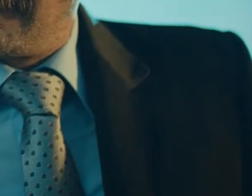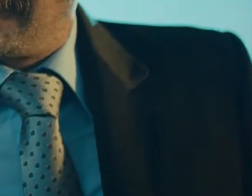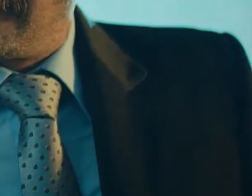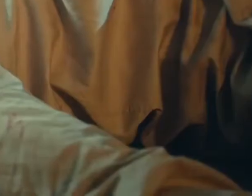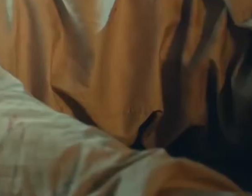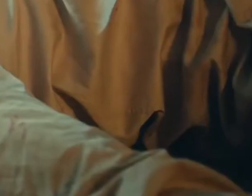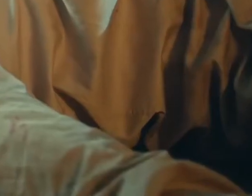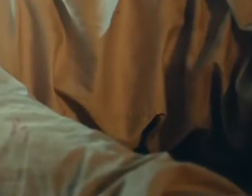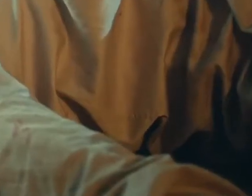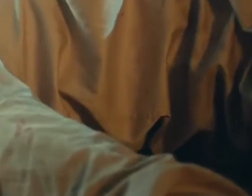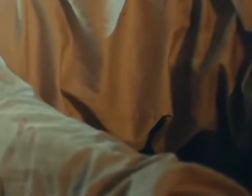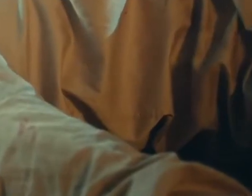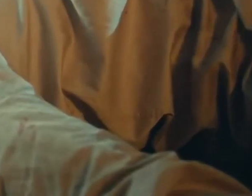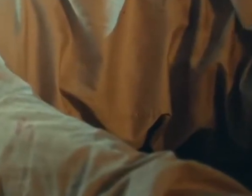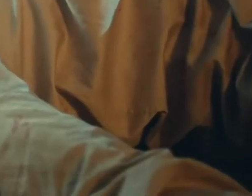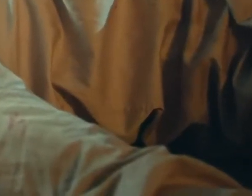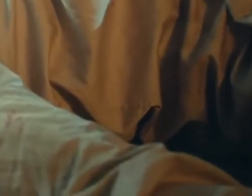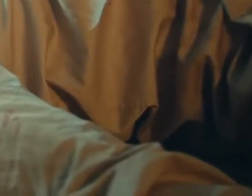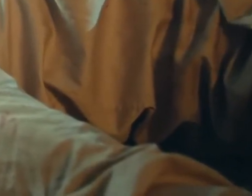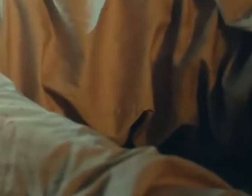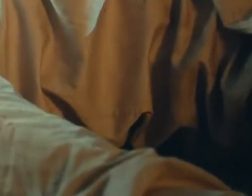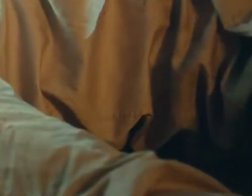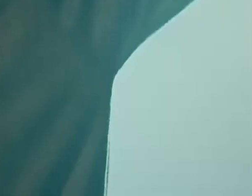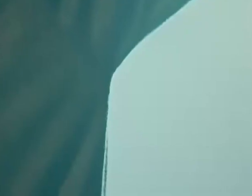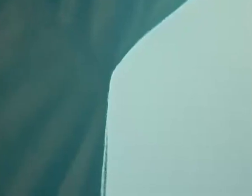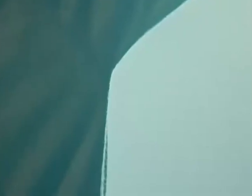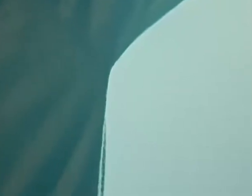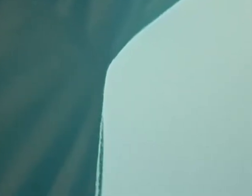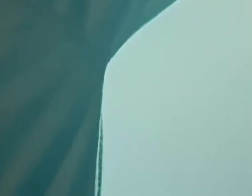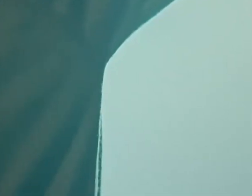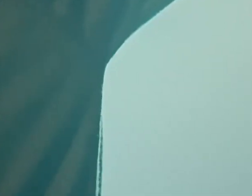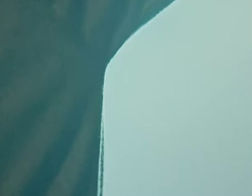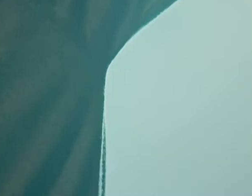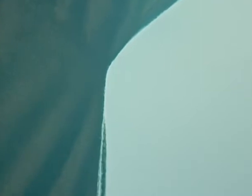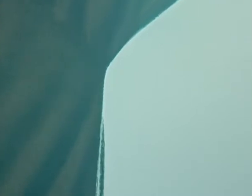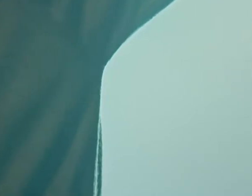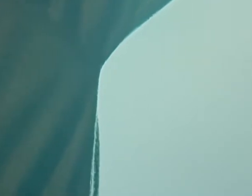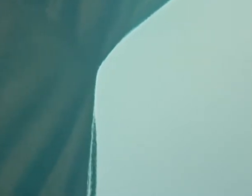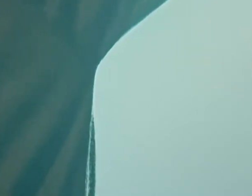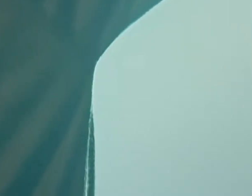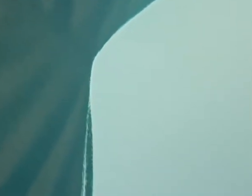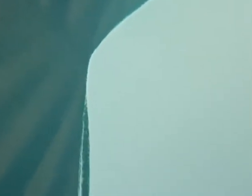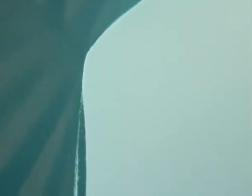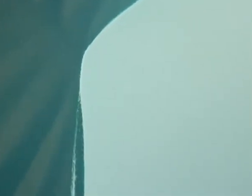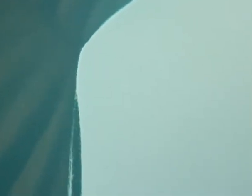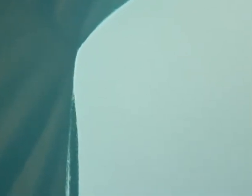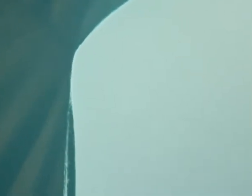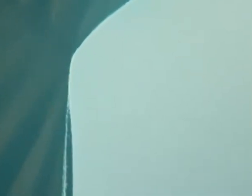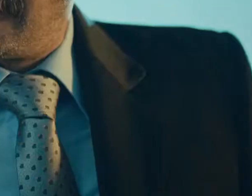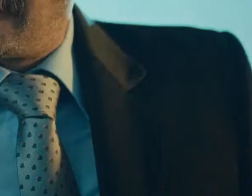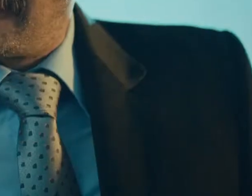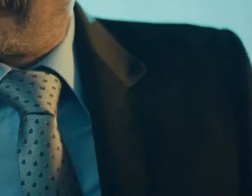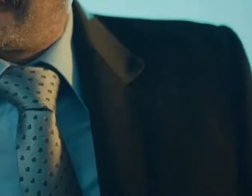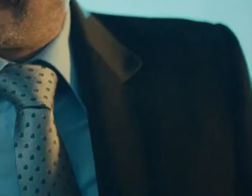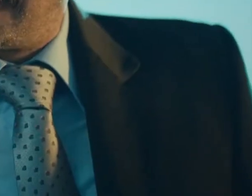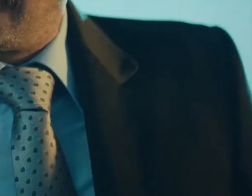elleri zincirlere bağlı olmasa keyifle gülümseyen Adnan'ı parçalayacak kadar öfkeli. Kafasını Adnan'a doğru çevirip görüşeceğiz